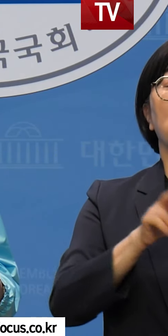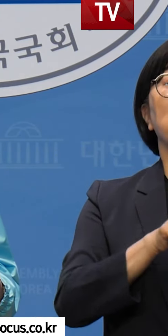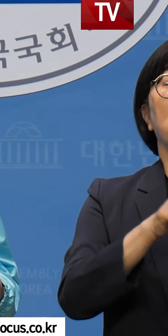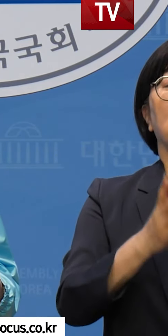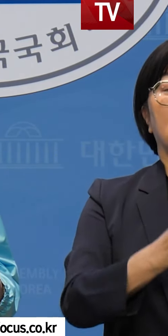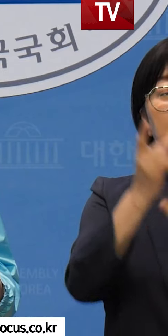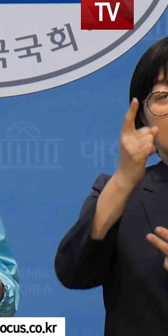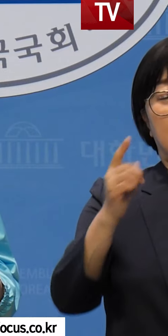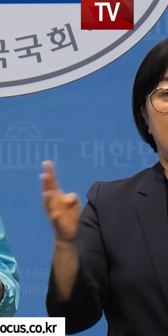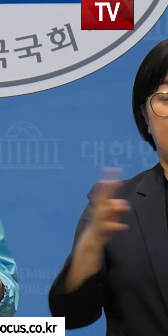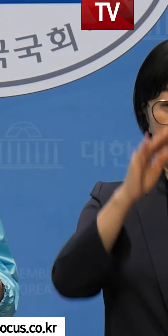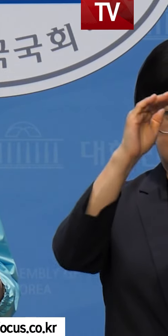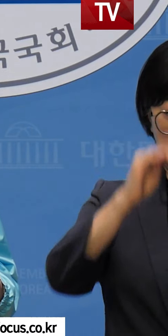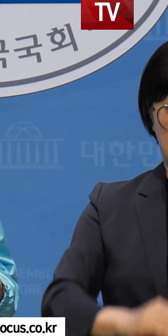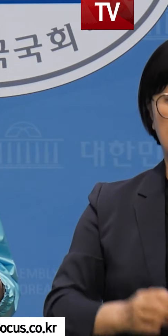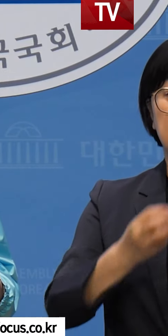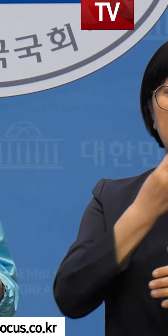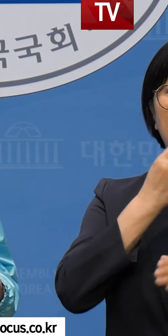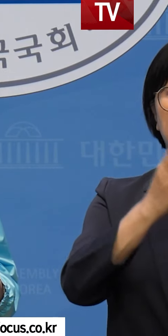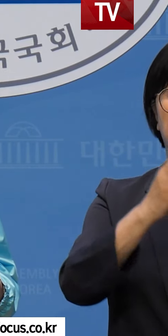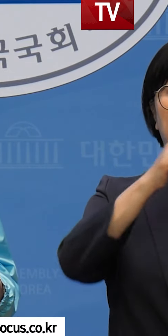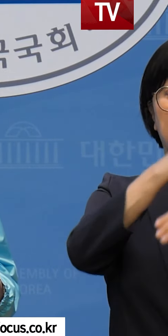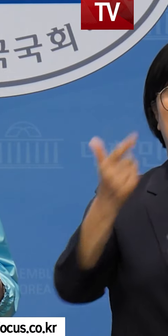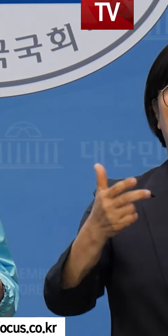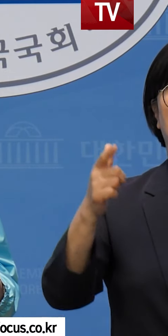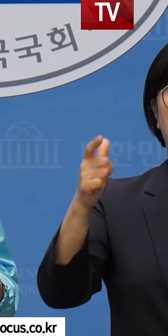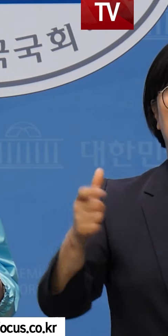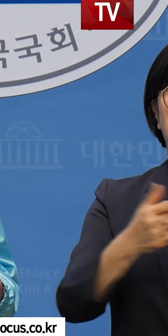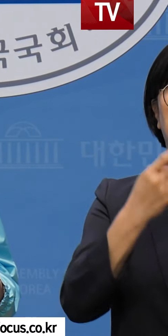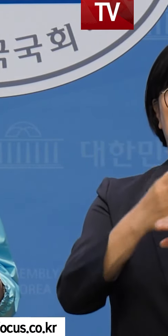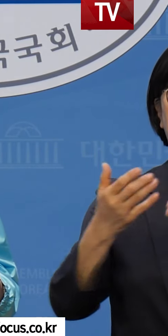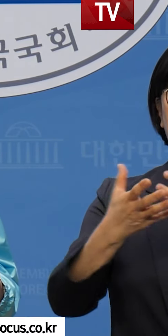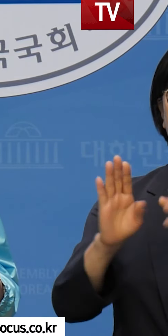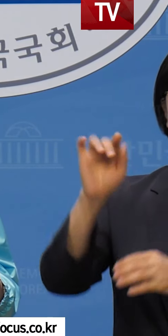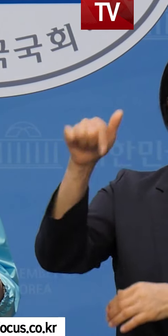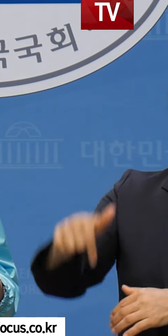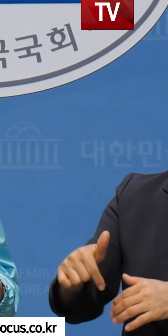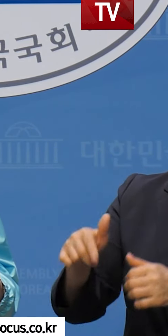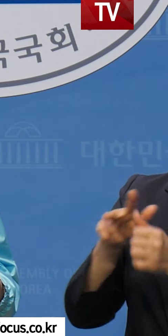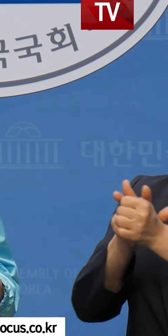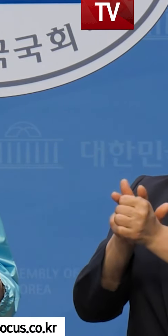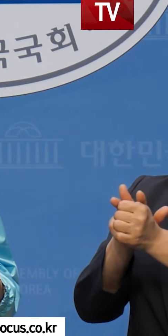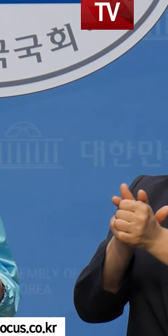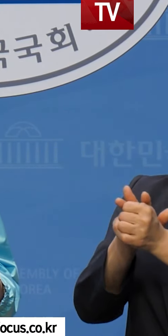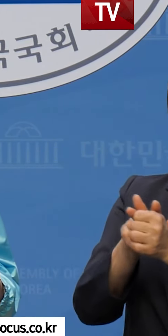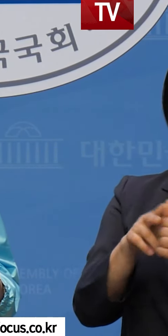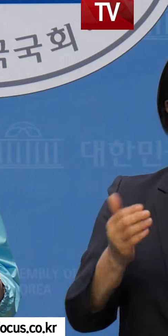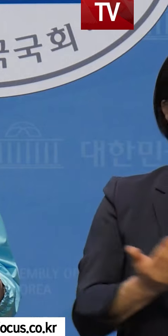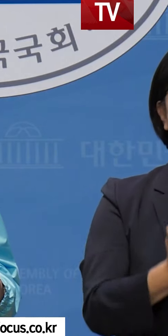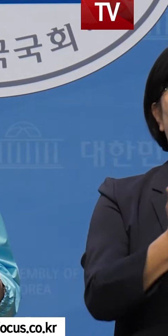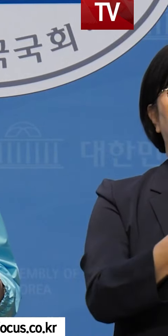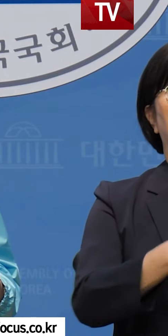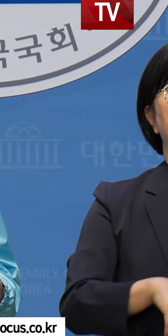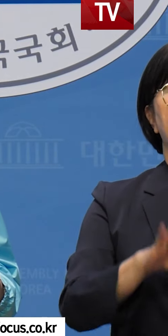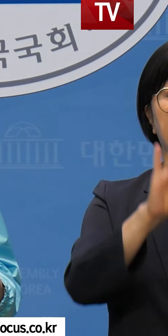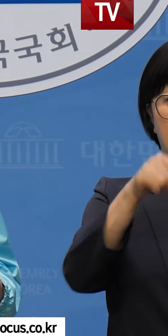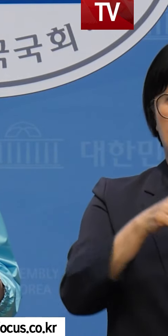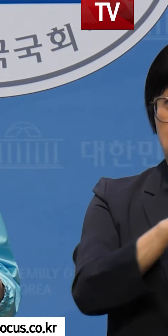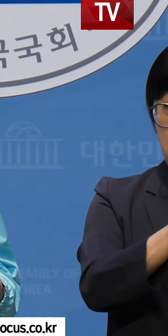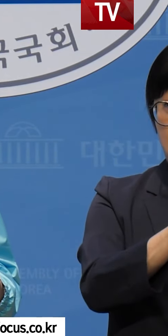합의문. 서울 중구 성동을 더불어민주당 박성준 후보와 진보당 박상순